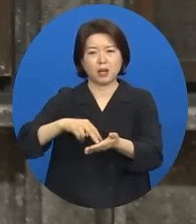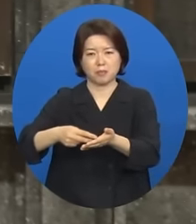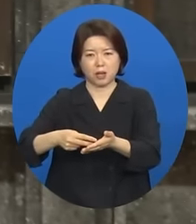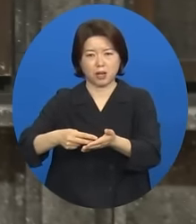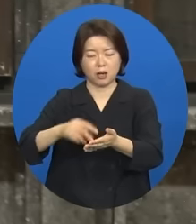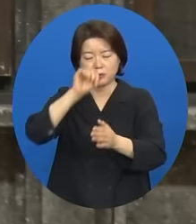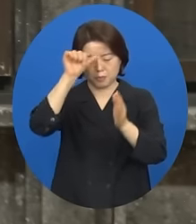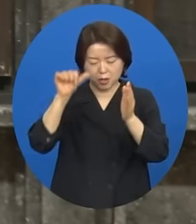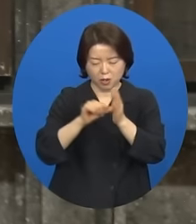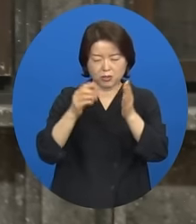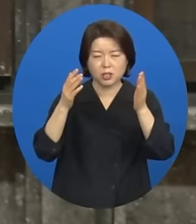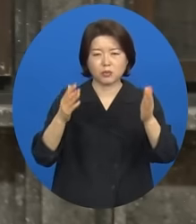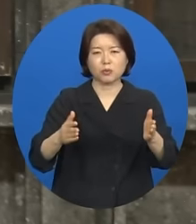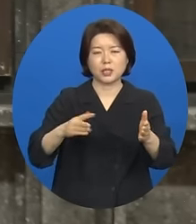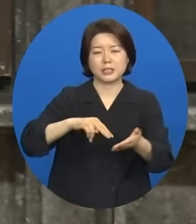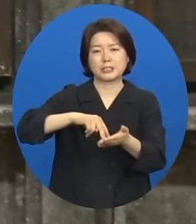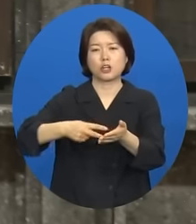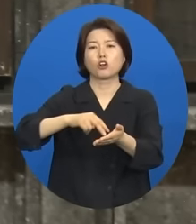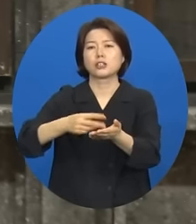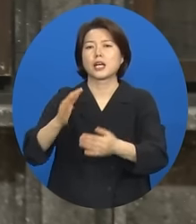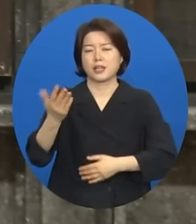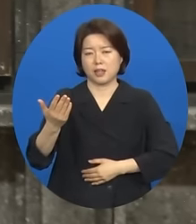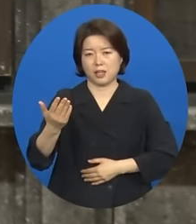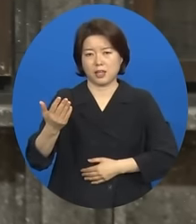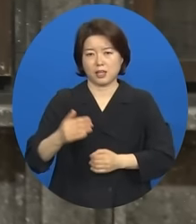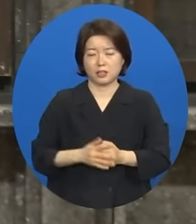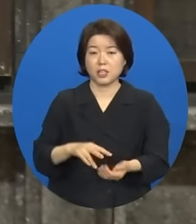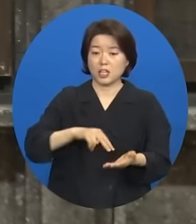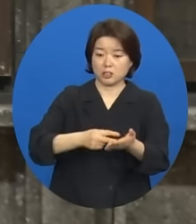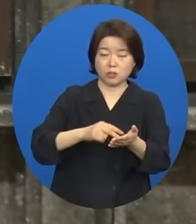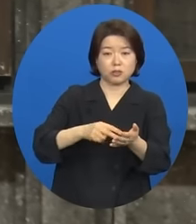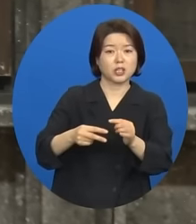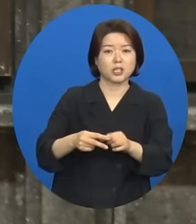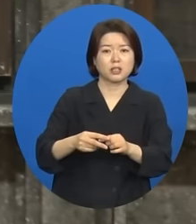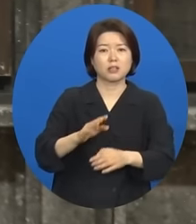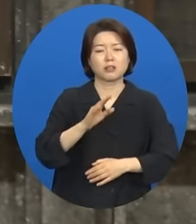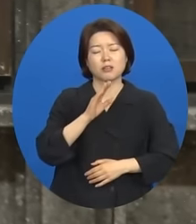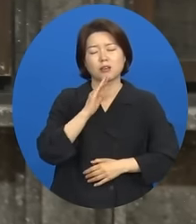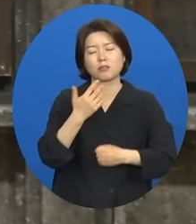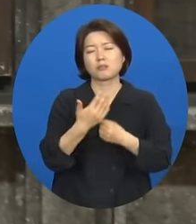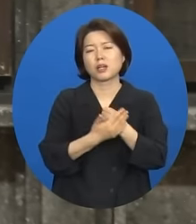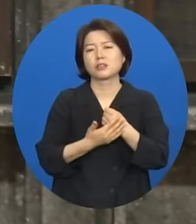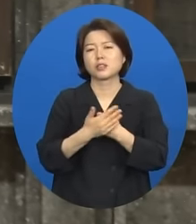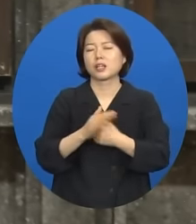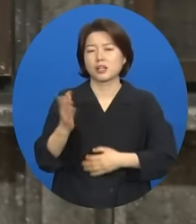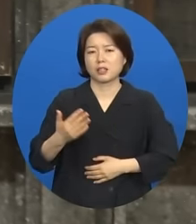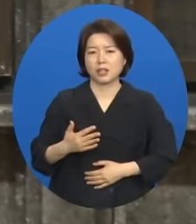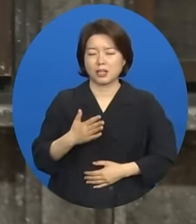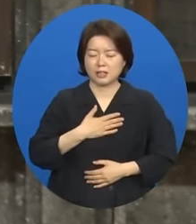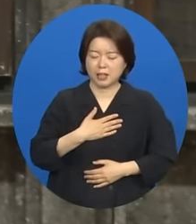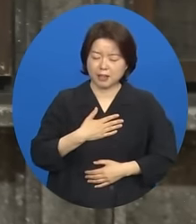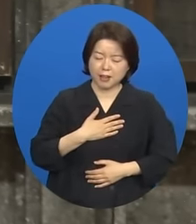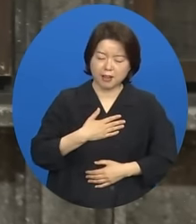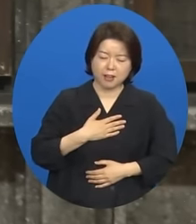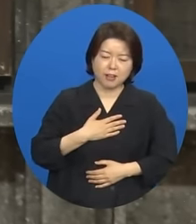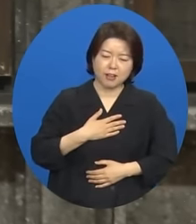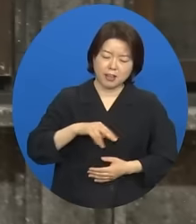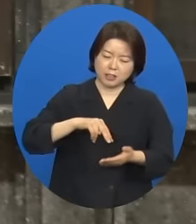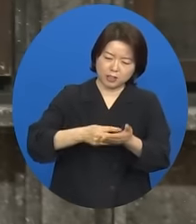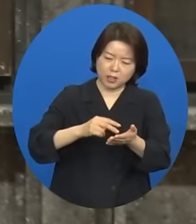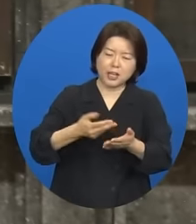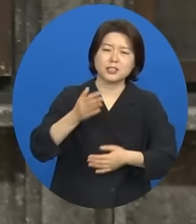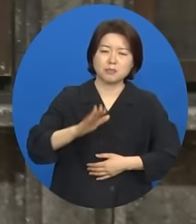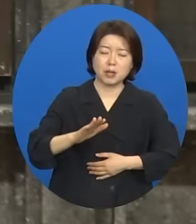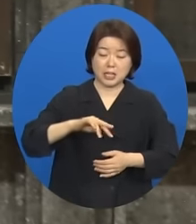자로 살게 돼요. 근데 저는 것이 그에게 너무나 은혜였어요. 하나님 제가 비록 절지만 절 때마다 무슨